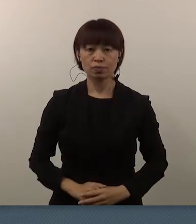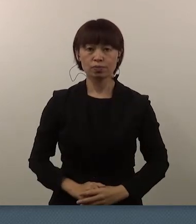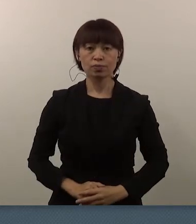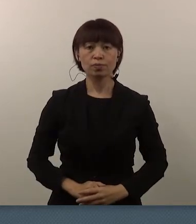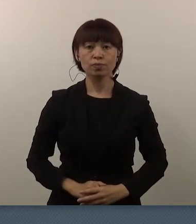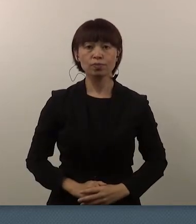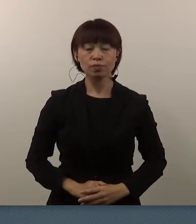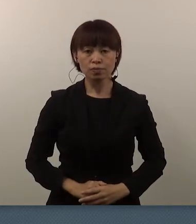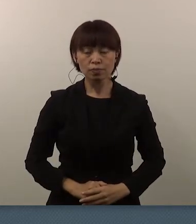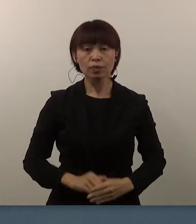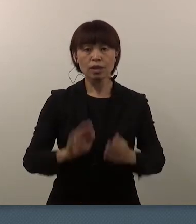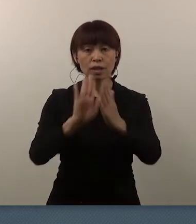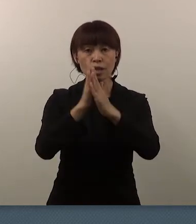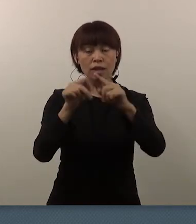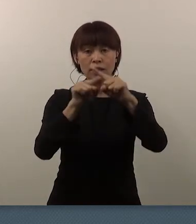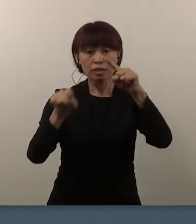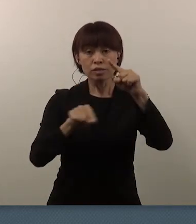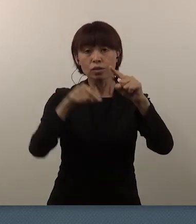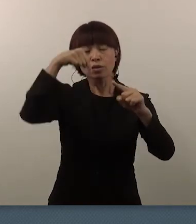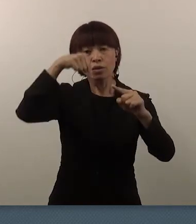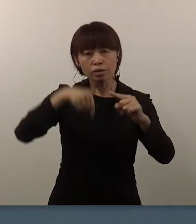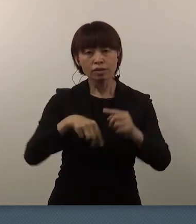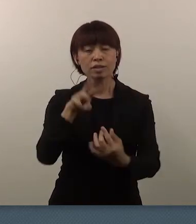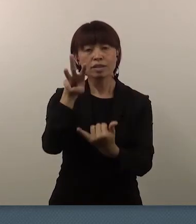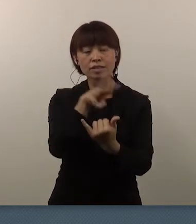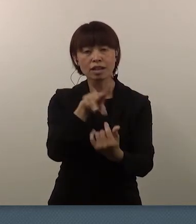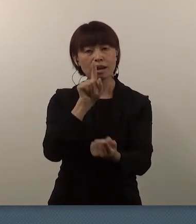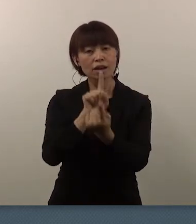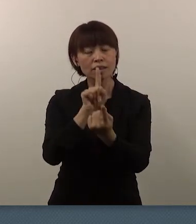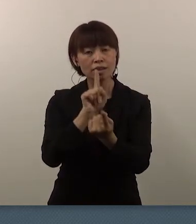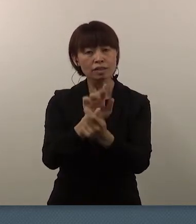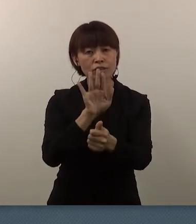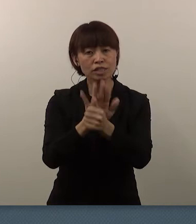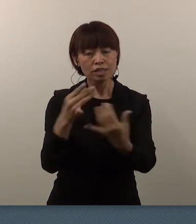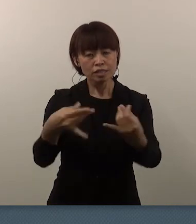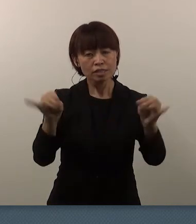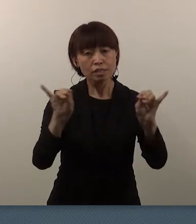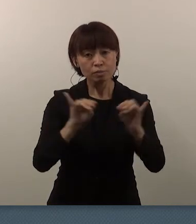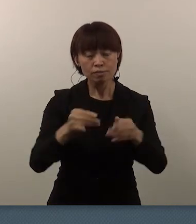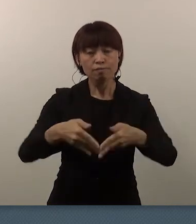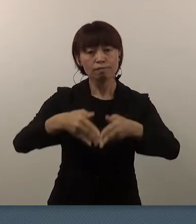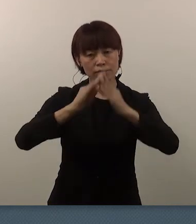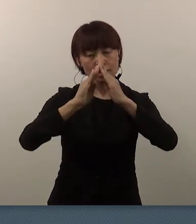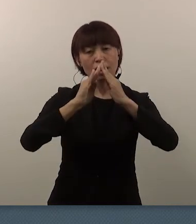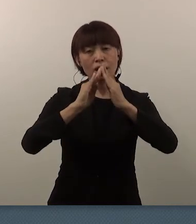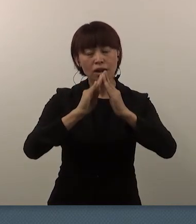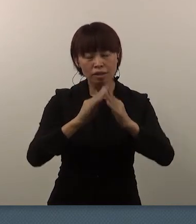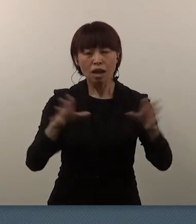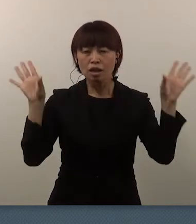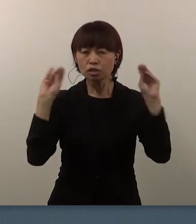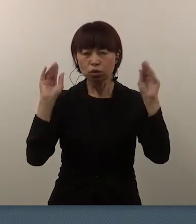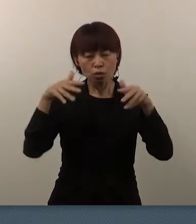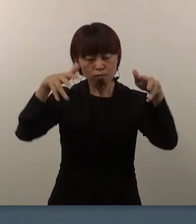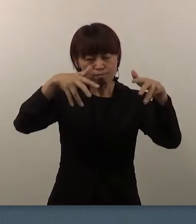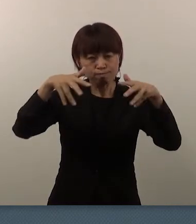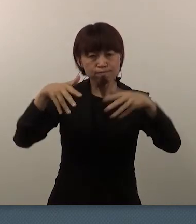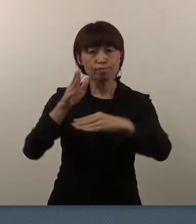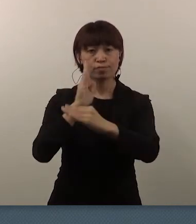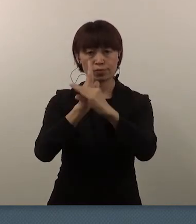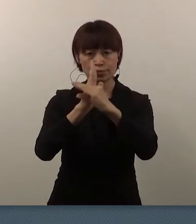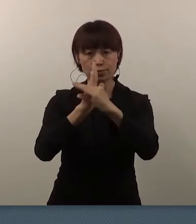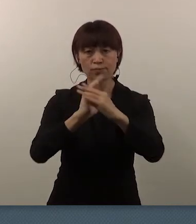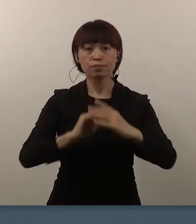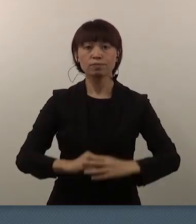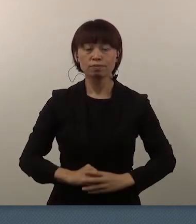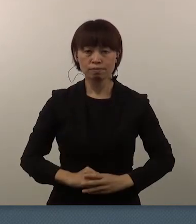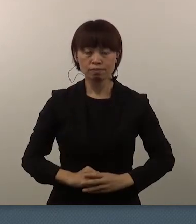また町内に災害対策支援チームを立ち上げ応援要請等の情報収集に当たっています。